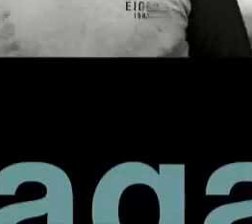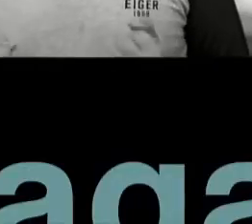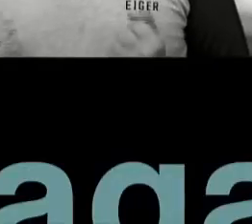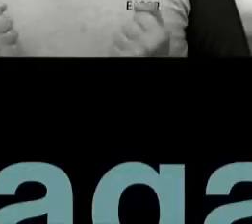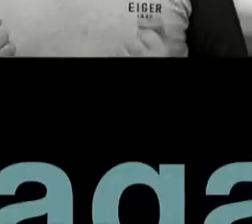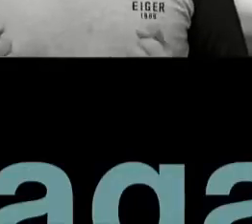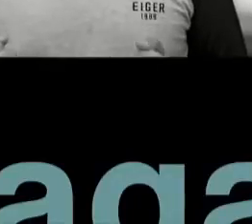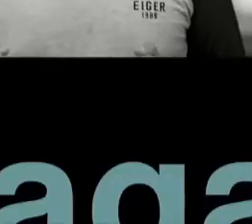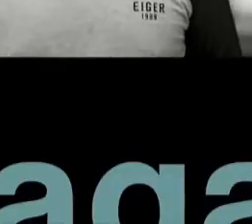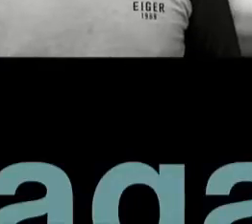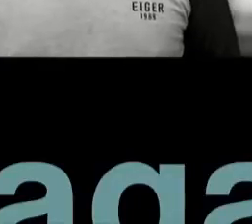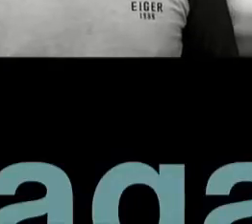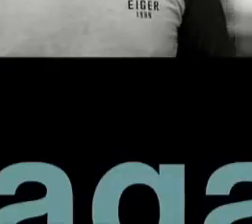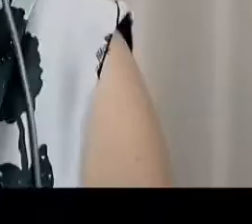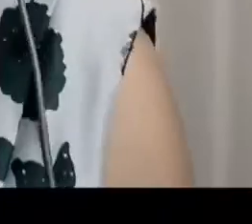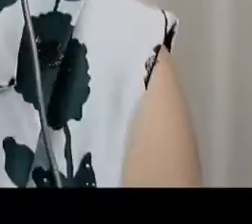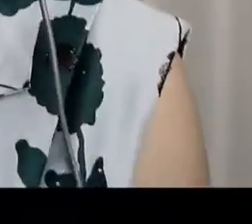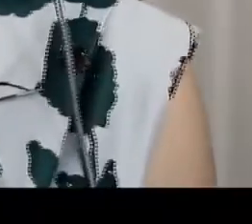Kita